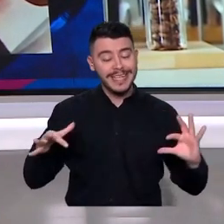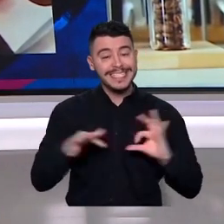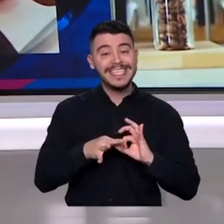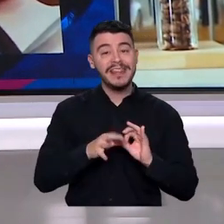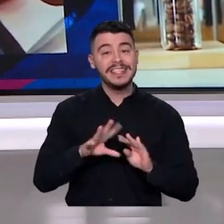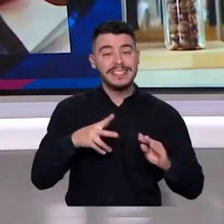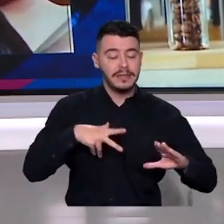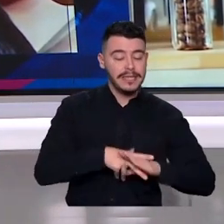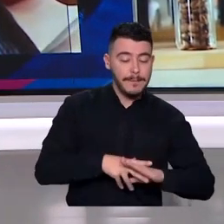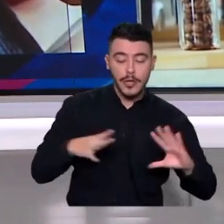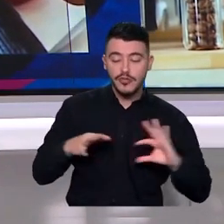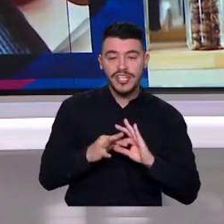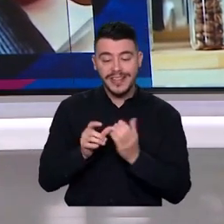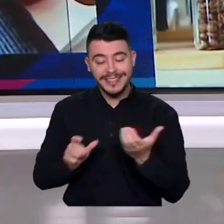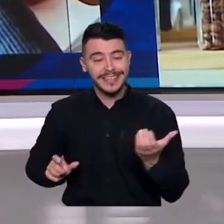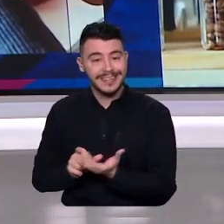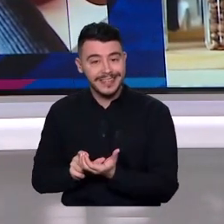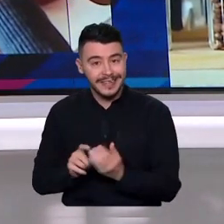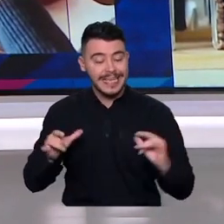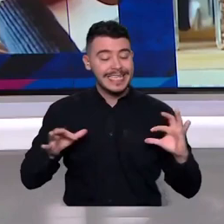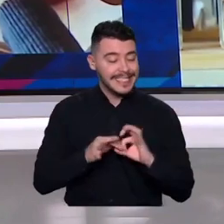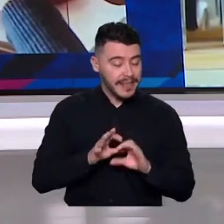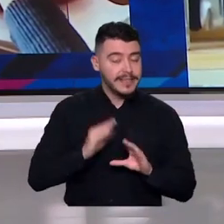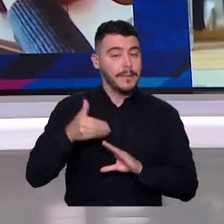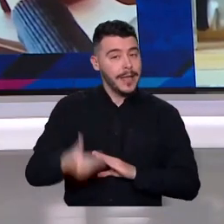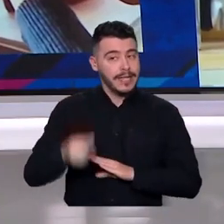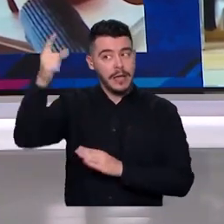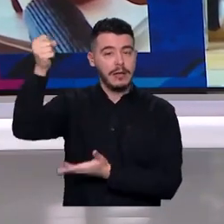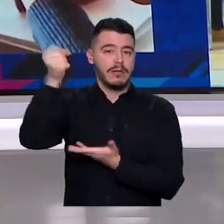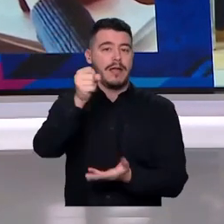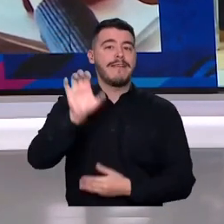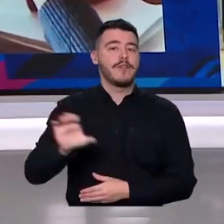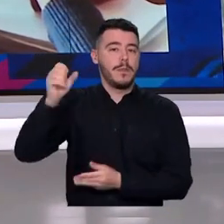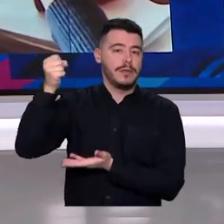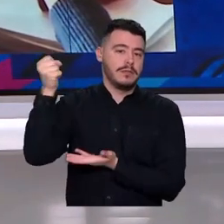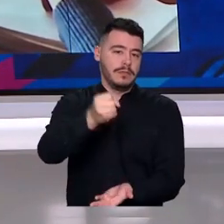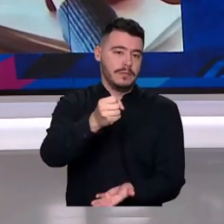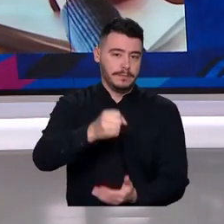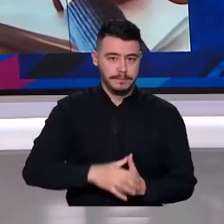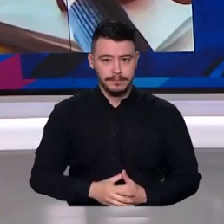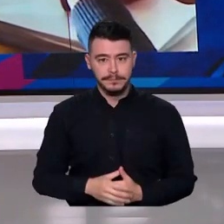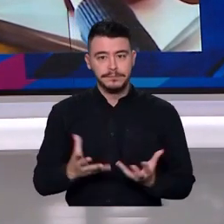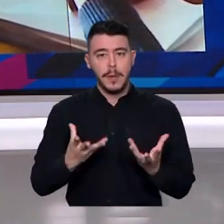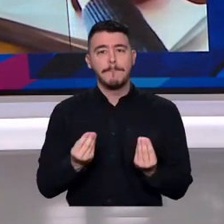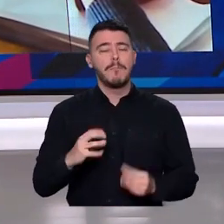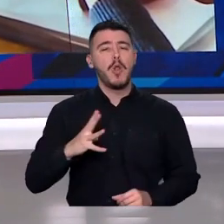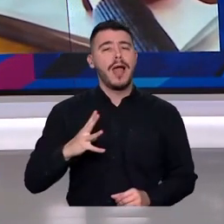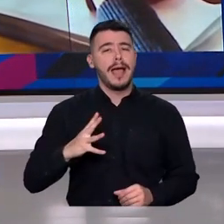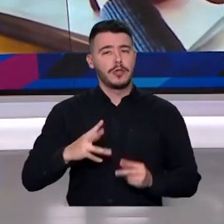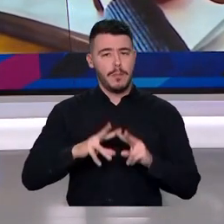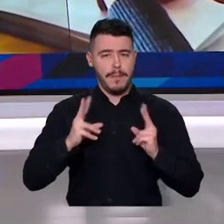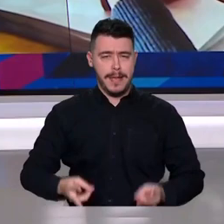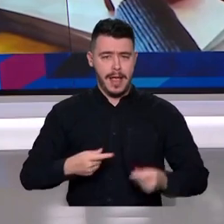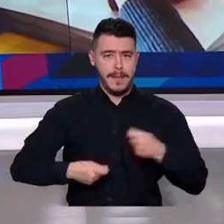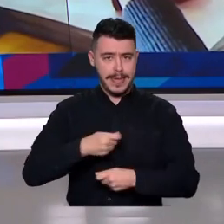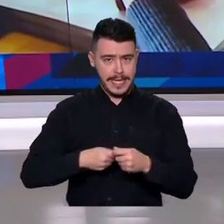για αυτούς τι ισχύει γιατί κι αυτοί με στη χαμό γιατί είναι ίδιες εταιρείες δεν έχουνε πάρει τα pos αν έχεις ετθα και